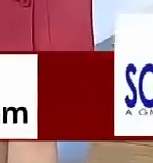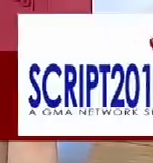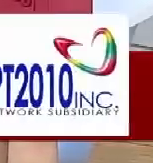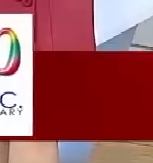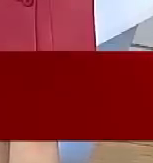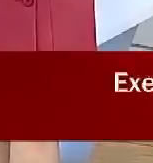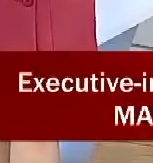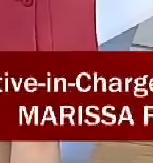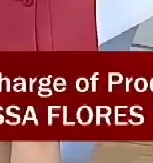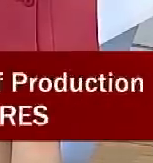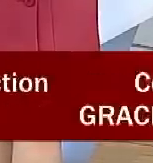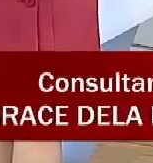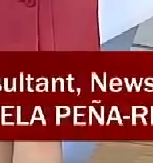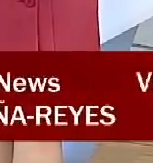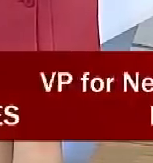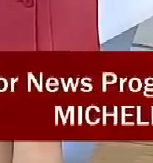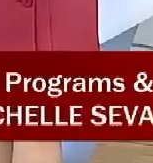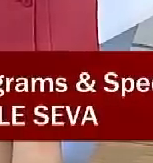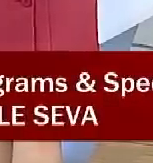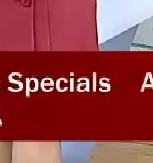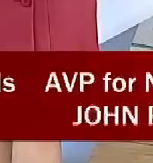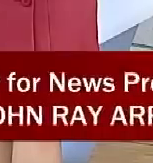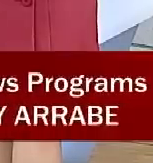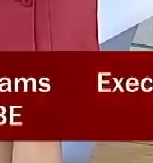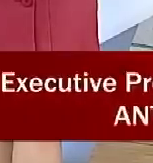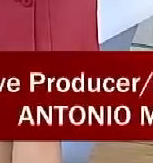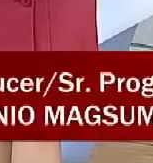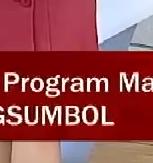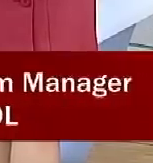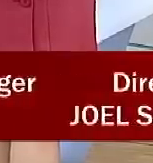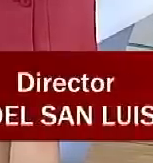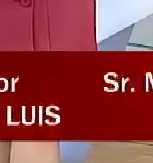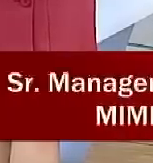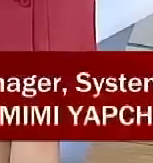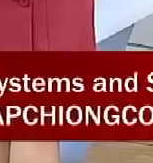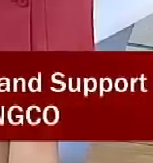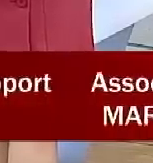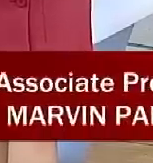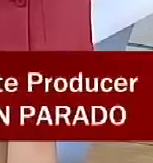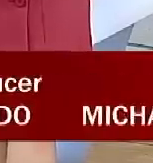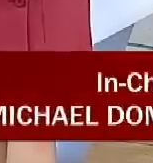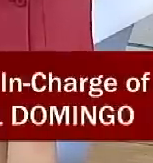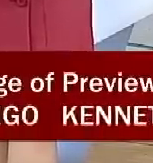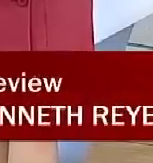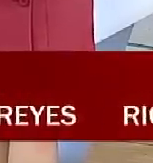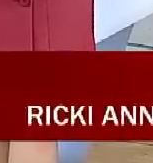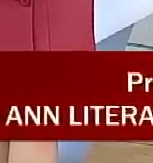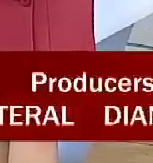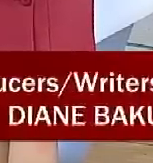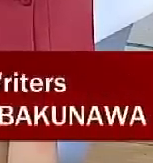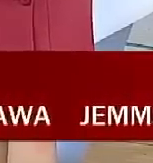Mariz Umali. Ako po si Emil Sumangil. Buong puso para sa Pilipino. Ito ang GMA. Walang kinikilingan, walang